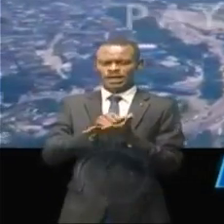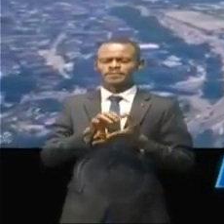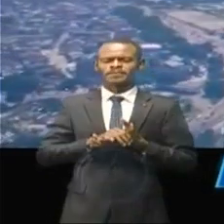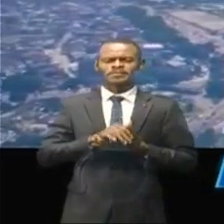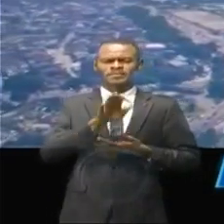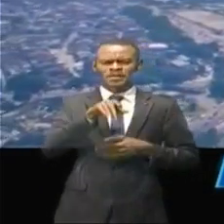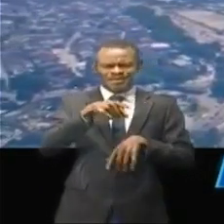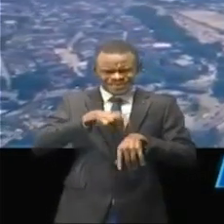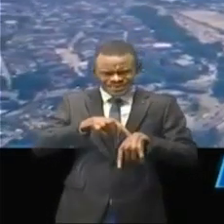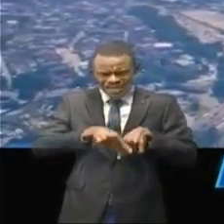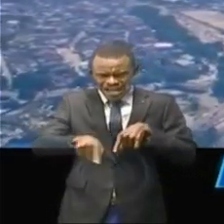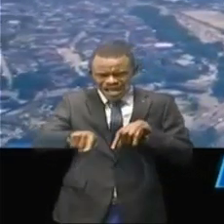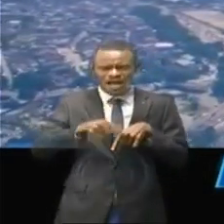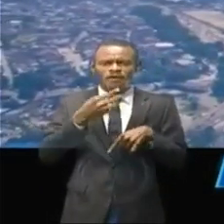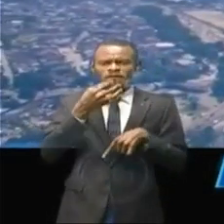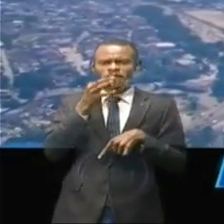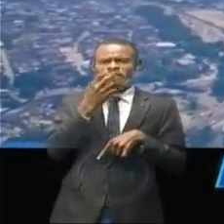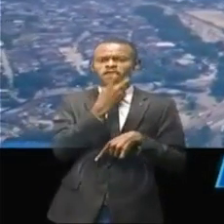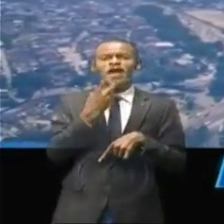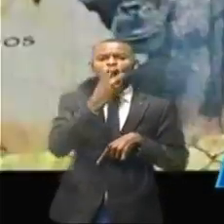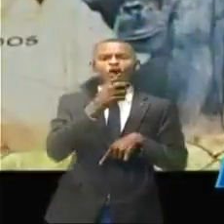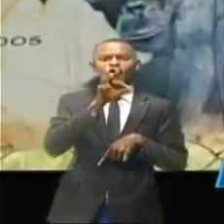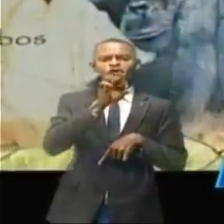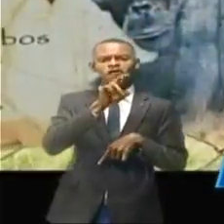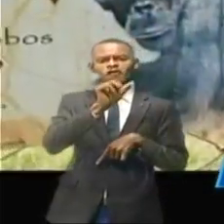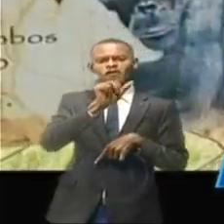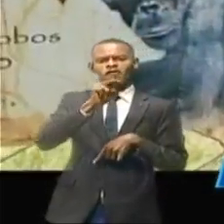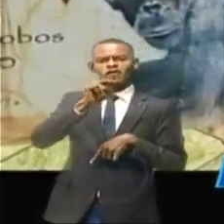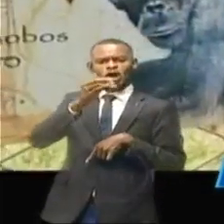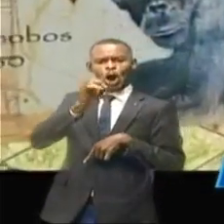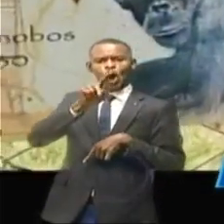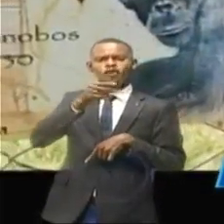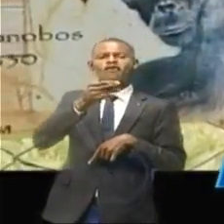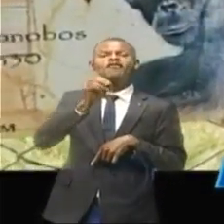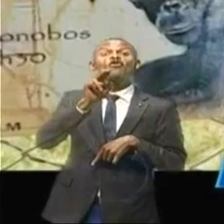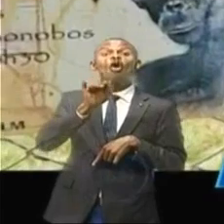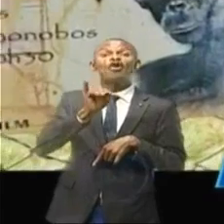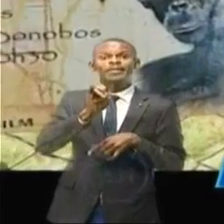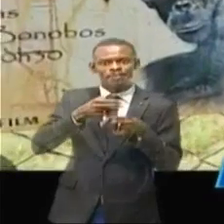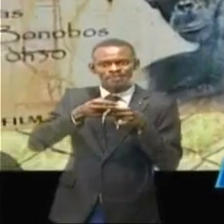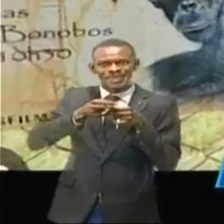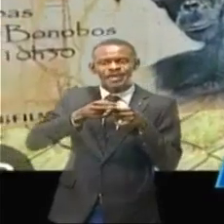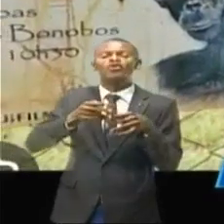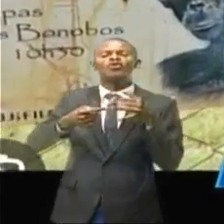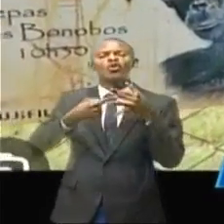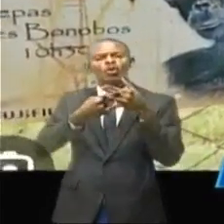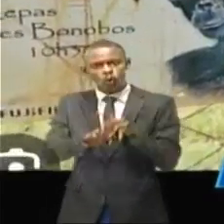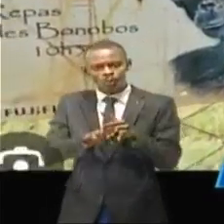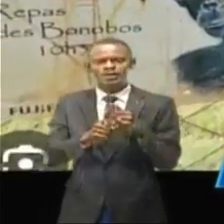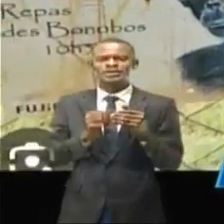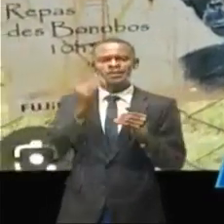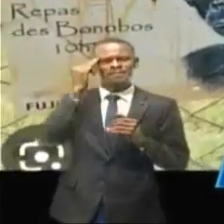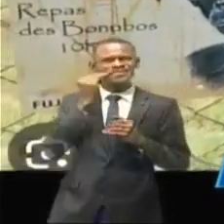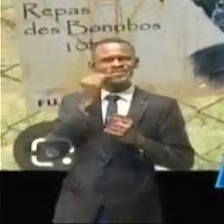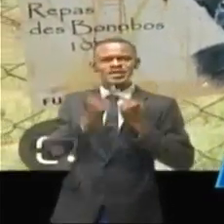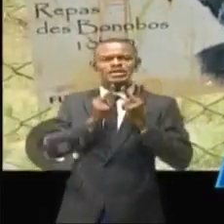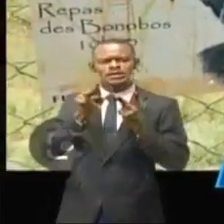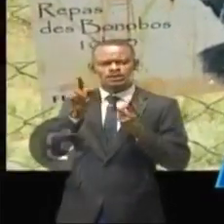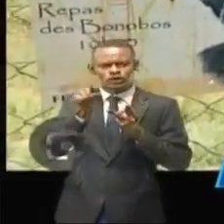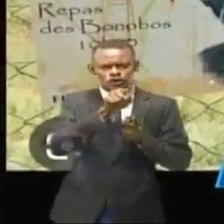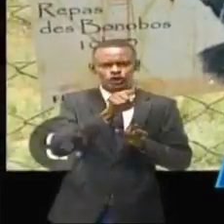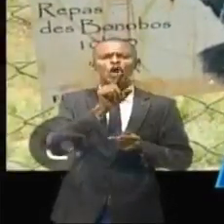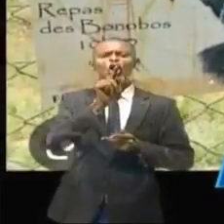9e jeu de la francophonie, le ministère du tourisme met tout en œuvre pour attirer davantage les investisseurs